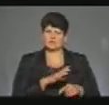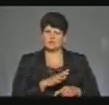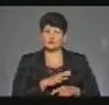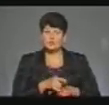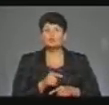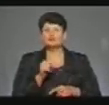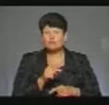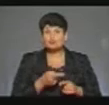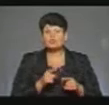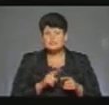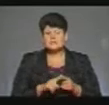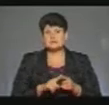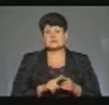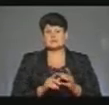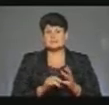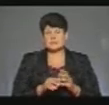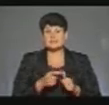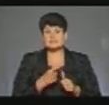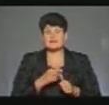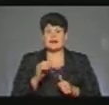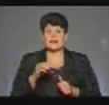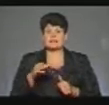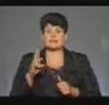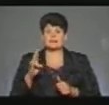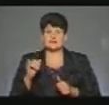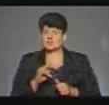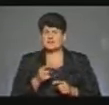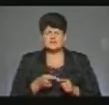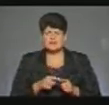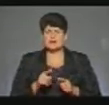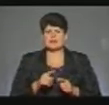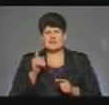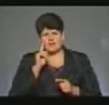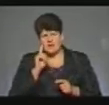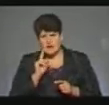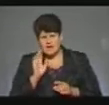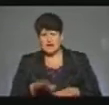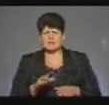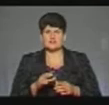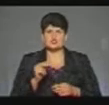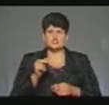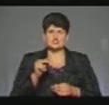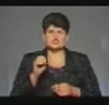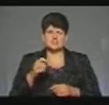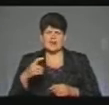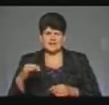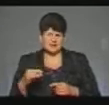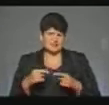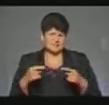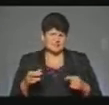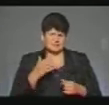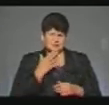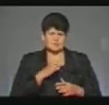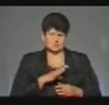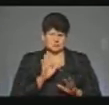Через то, власне, ці землі називають етнічні. Далі друга половина – це не тільки поляки, це і євреї, частково чехи та й, в принципі, маса інших